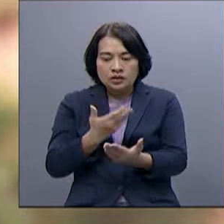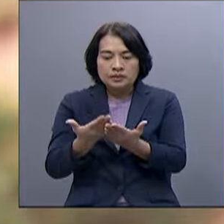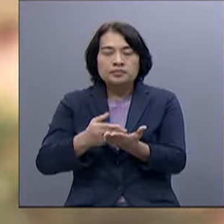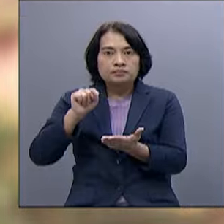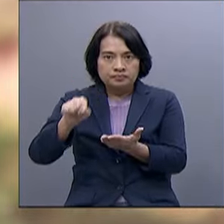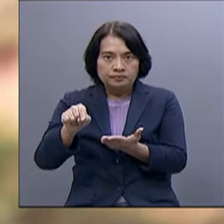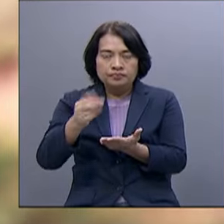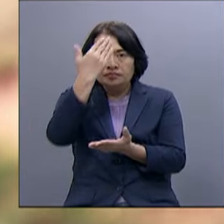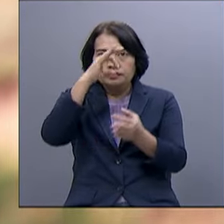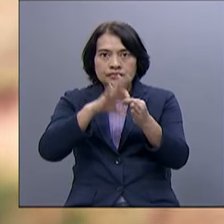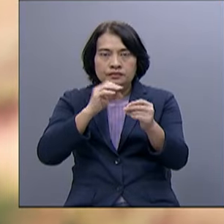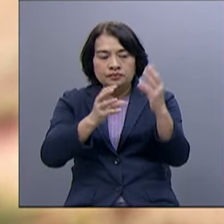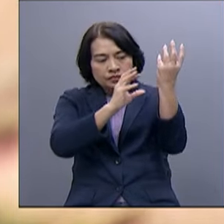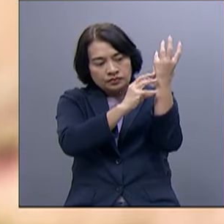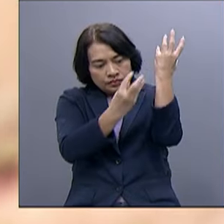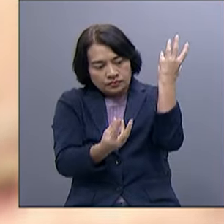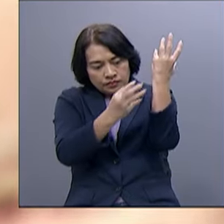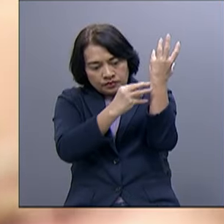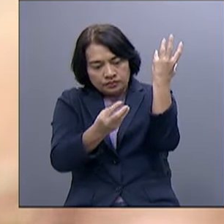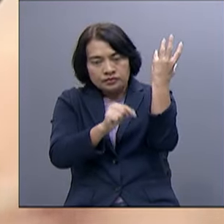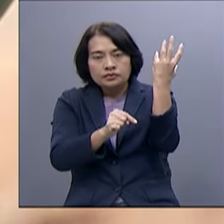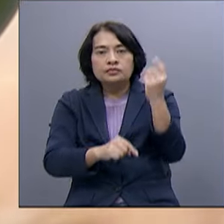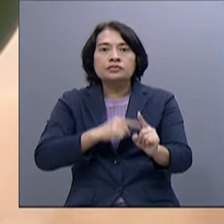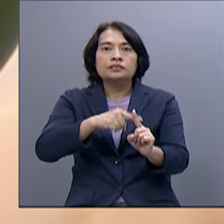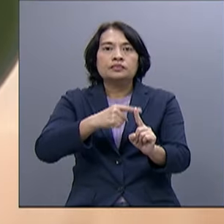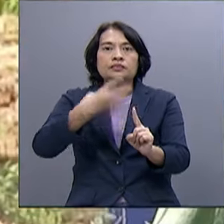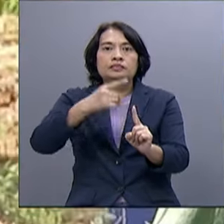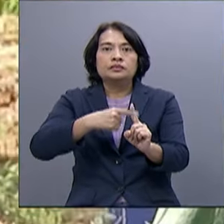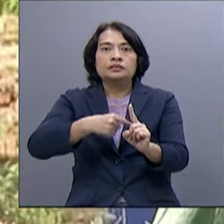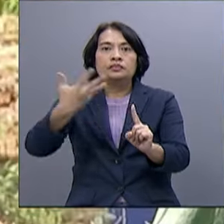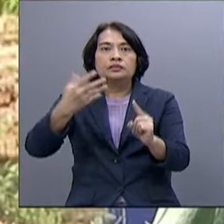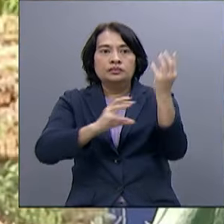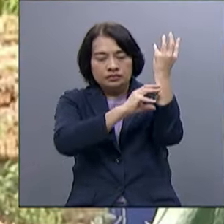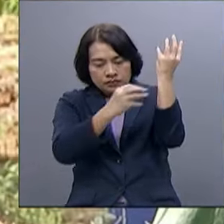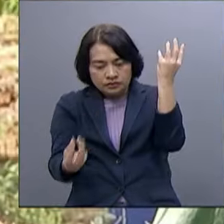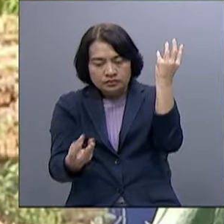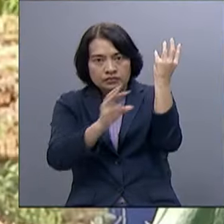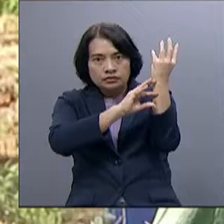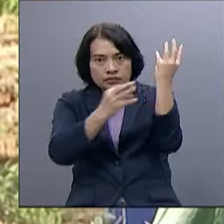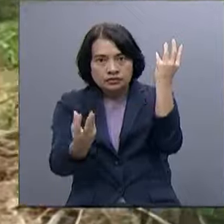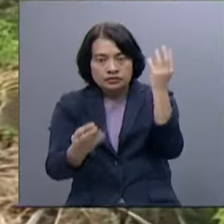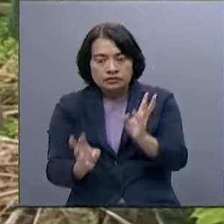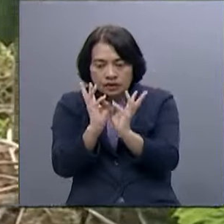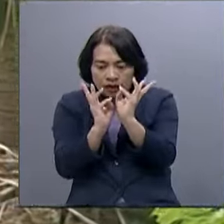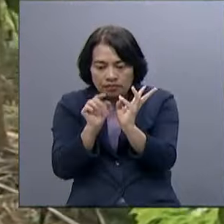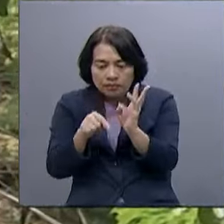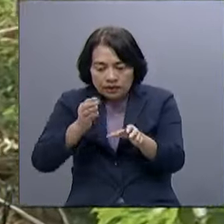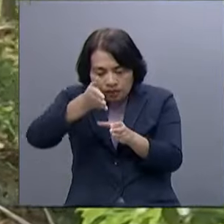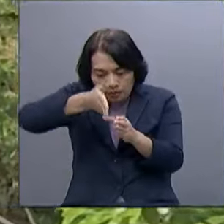การเก็บเกี่ยวถ้าเป็นผลดิบ 4-5 เดือนได้เก็บผลดิบได้แน่นอนครับอย่างถ้าเก็บเมล็ดก็จะประมาณ 7-8 เดือน